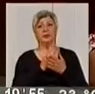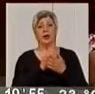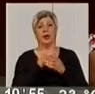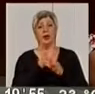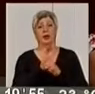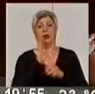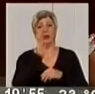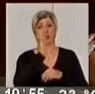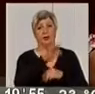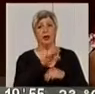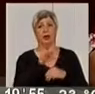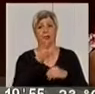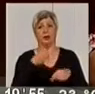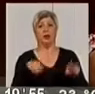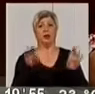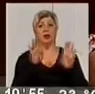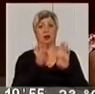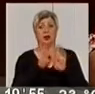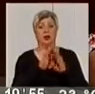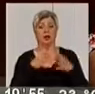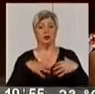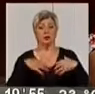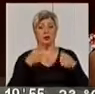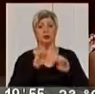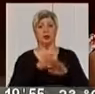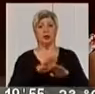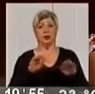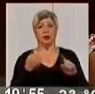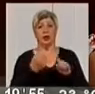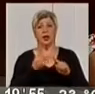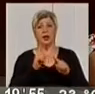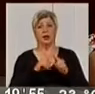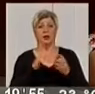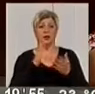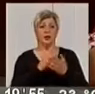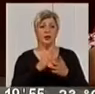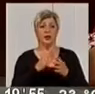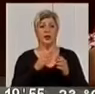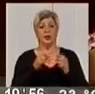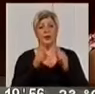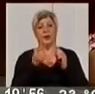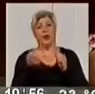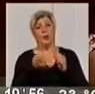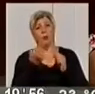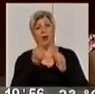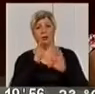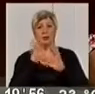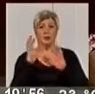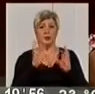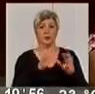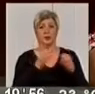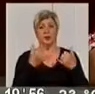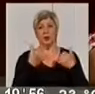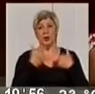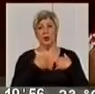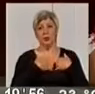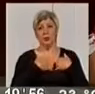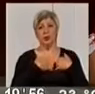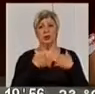направляють на таке оздоровлення дітей, які є сім'ї малозабезпеченими, а у нас по нашій лінії соціального захисту там